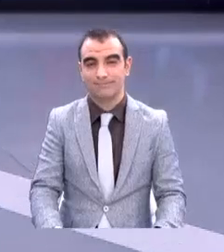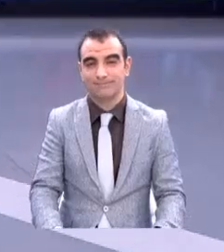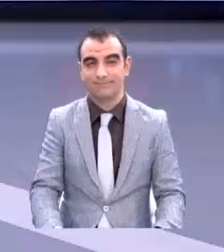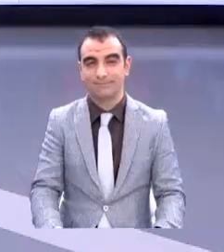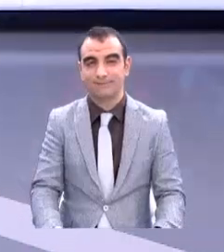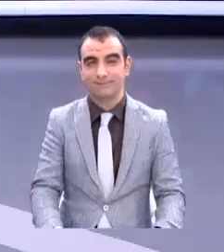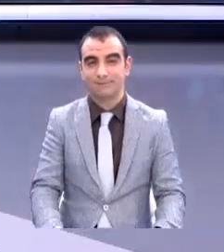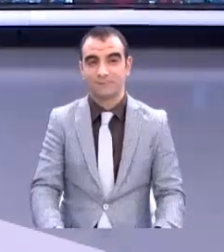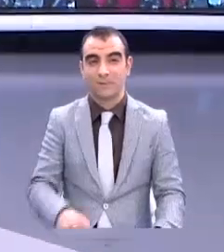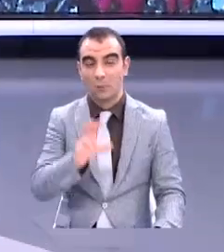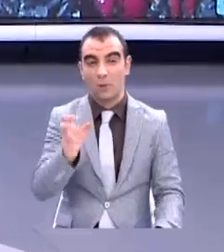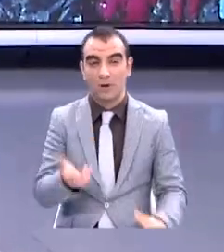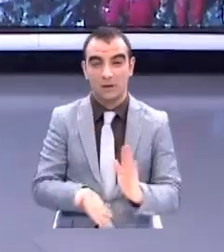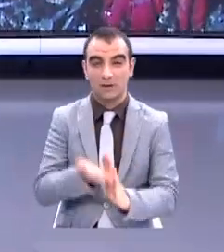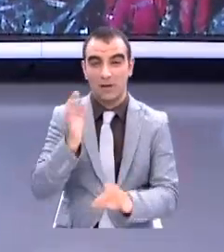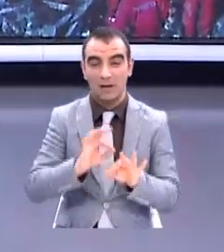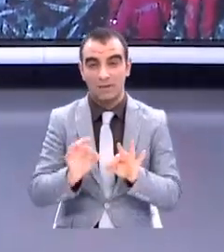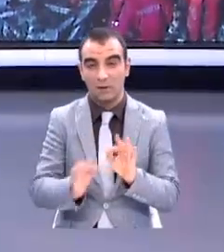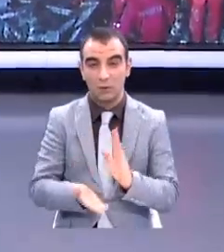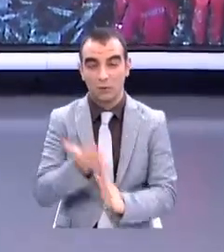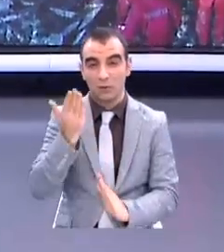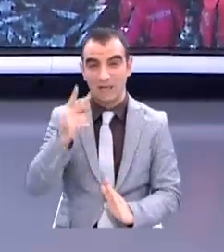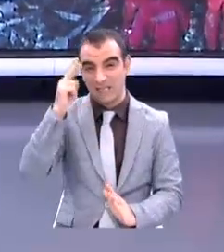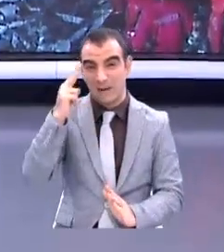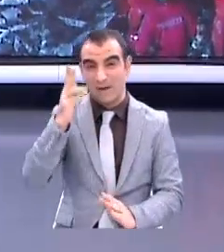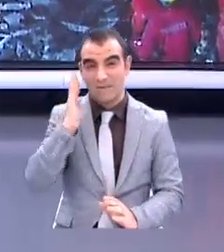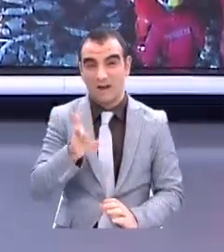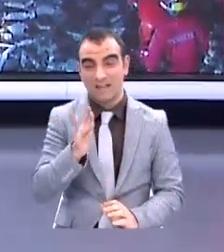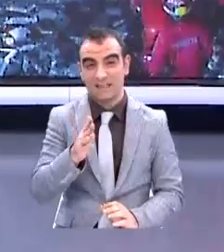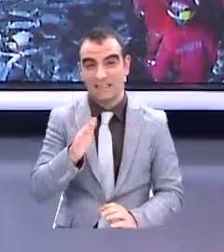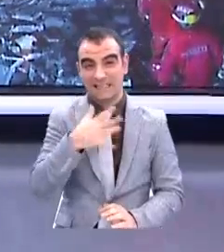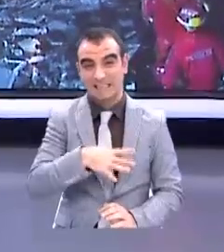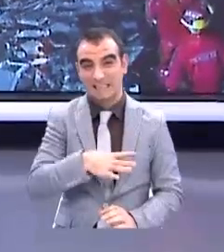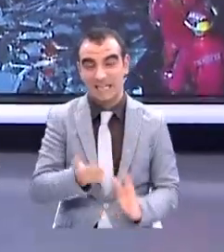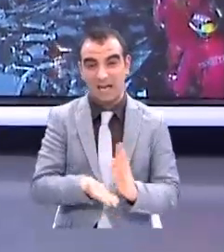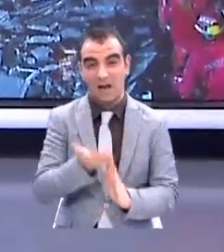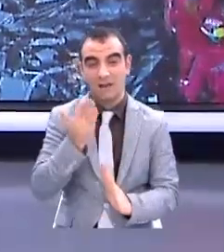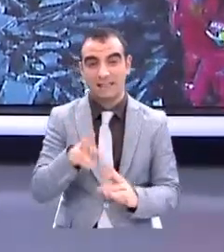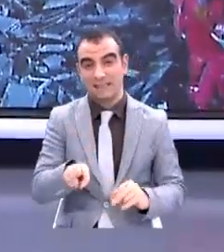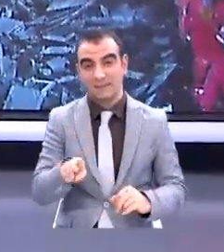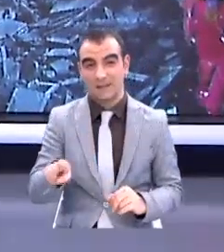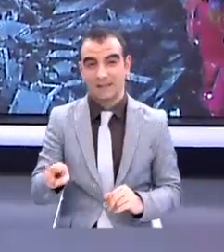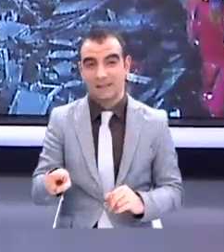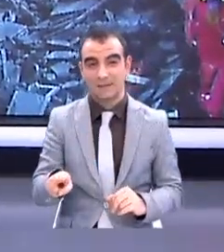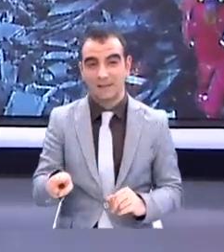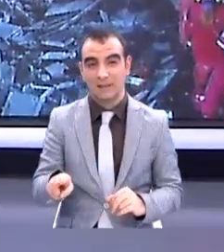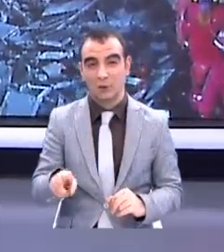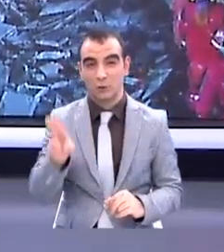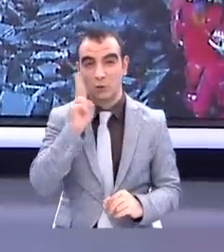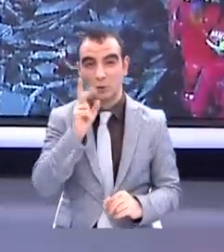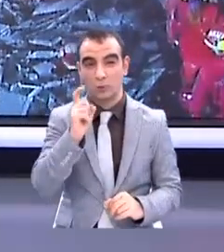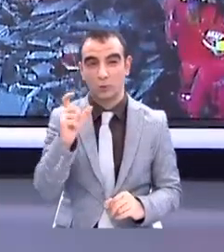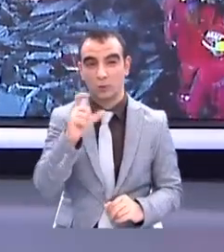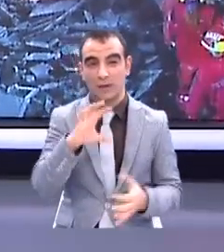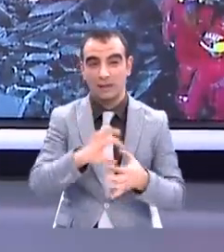kur yükseldi enflasyon yükseldi yabancılardan Çok talep arttı gibi gibi bahanelerle son 9